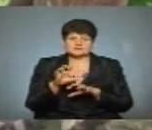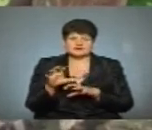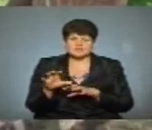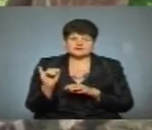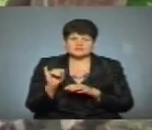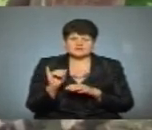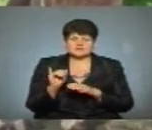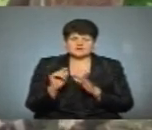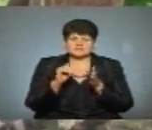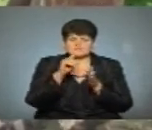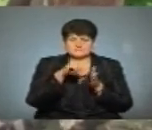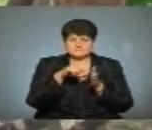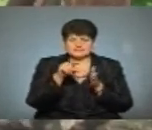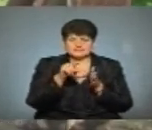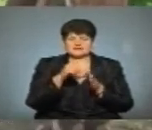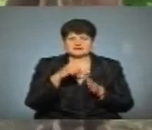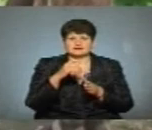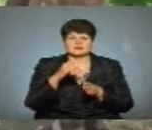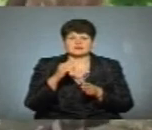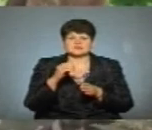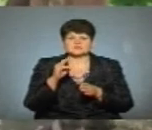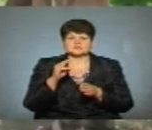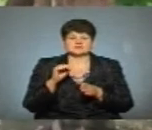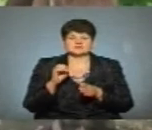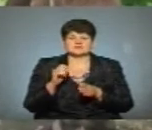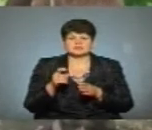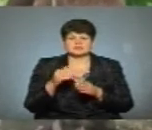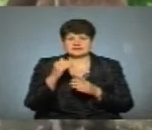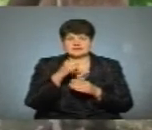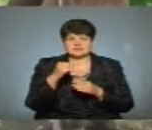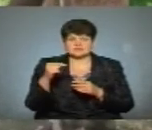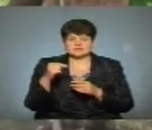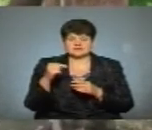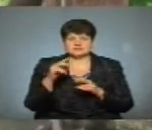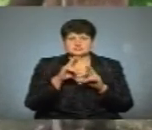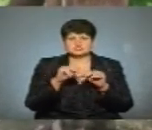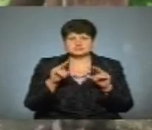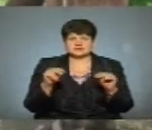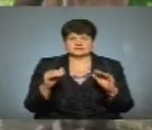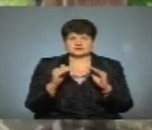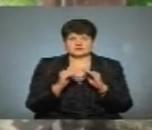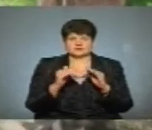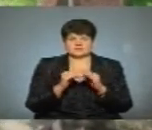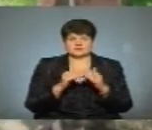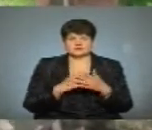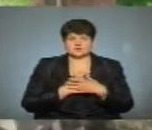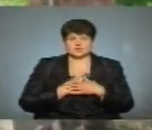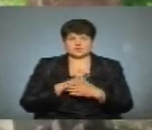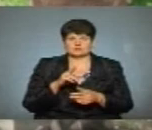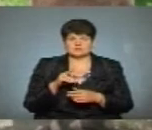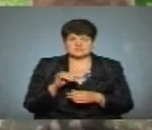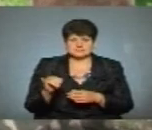та позначити хештегом через нижнє тире «Щасливі домашні улюбленці»